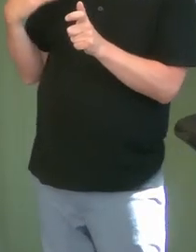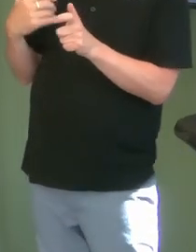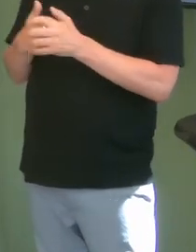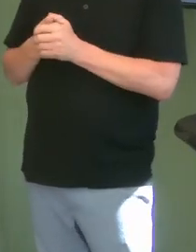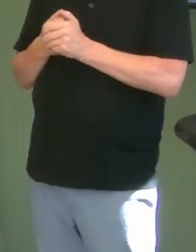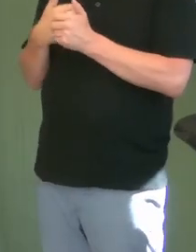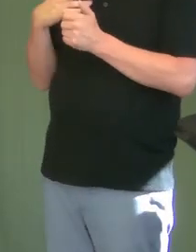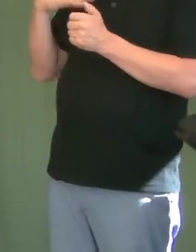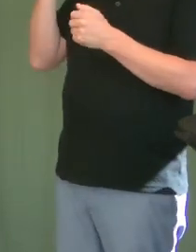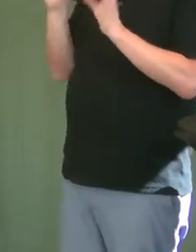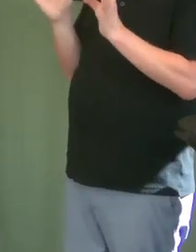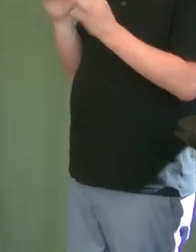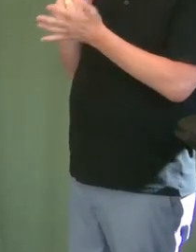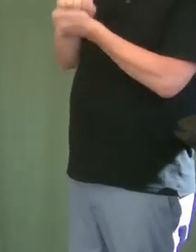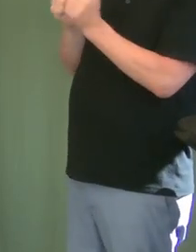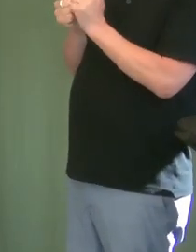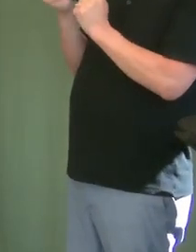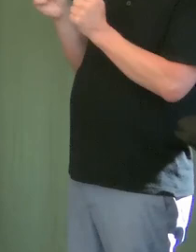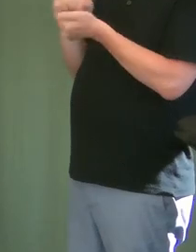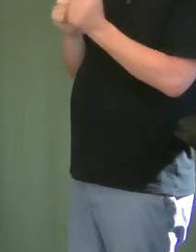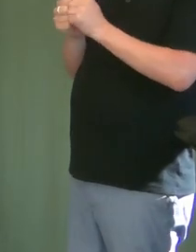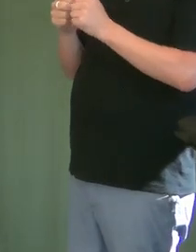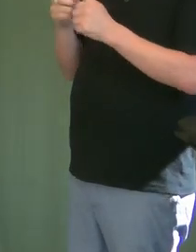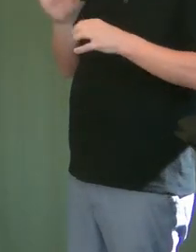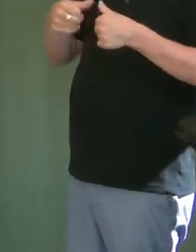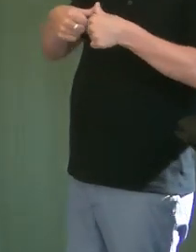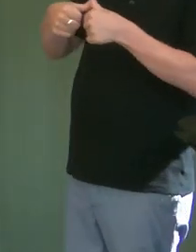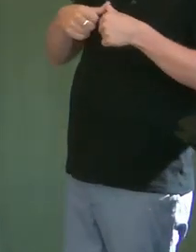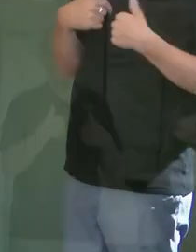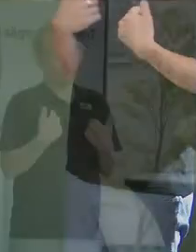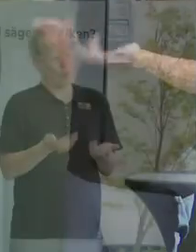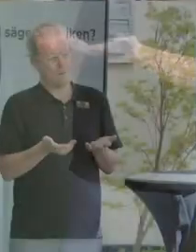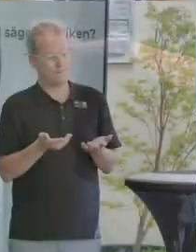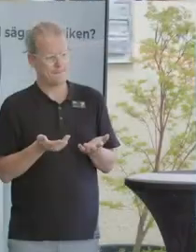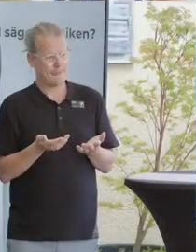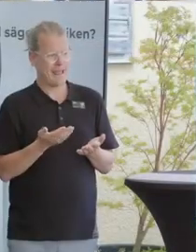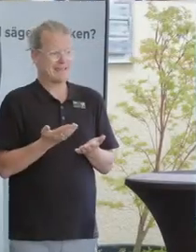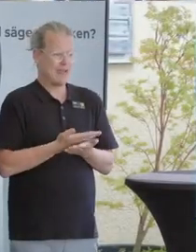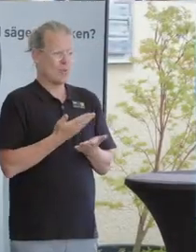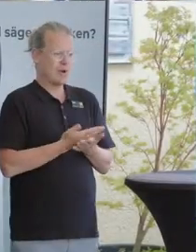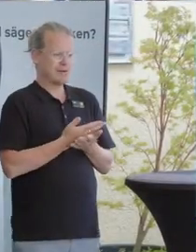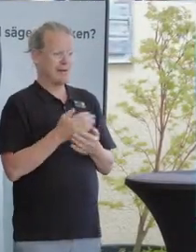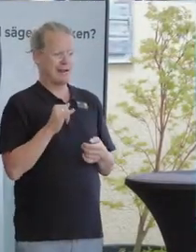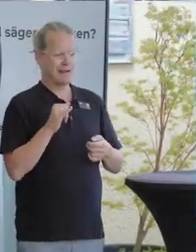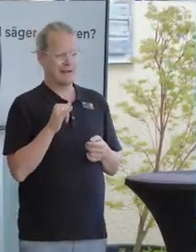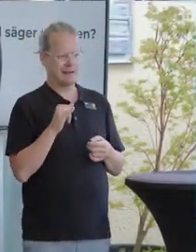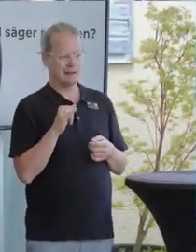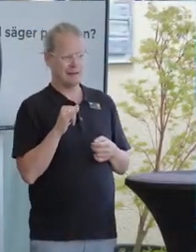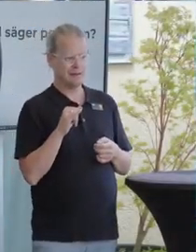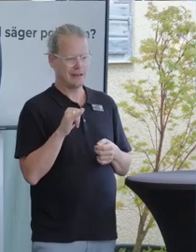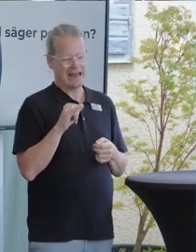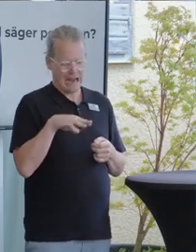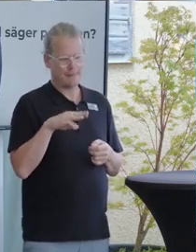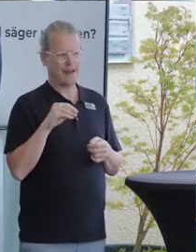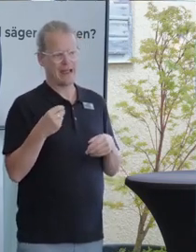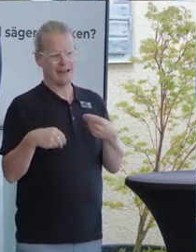många organisationer som jobbar för att vi ska få en nationell immaterialrättsstrategi som innefattar bland annat det vi talar om idag,